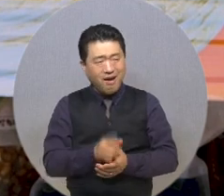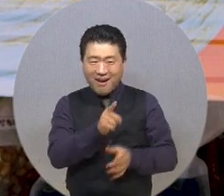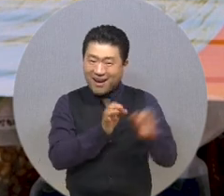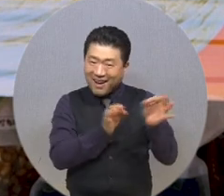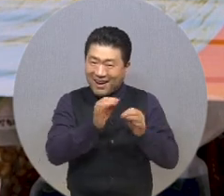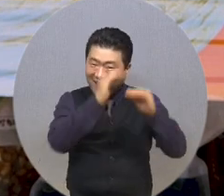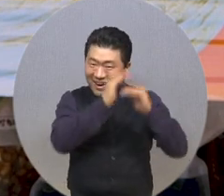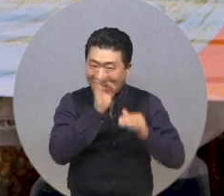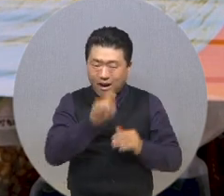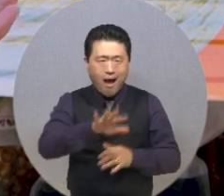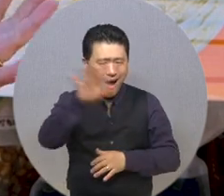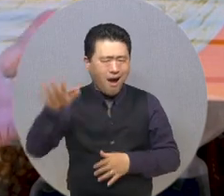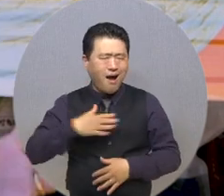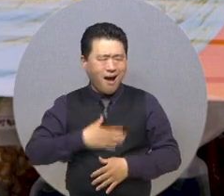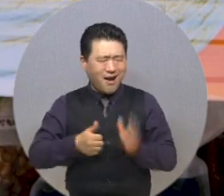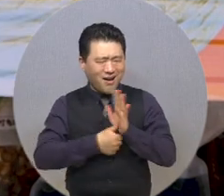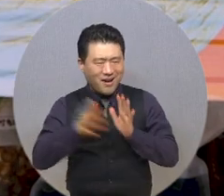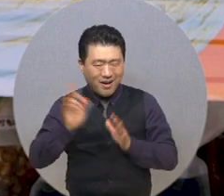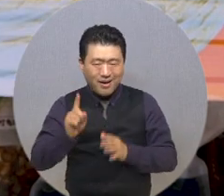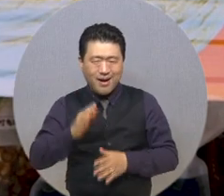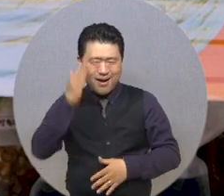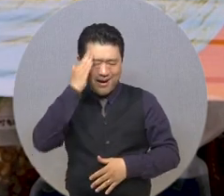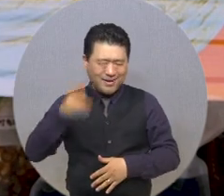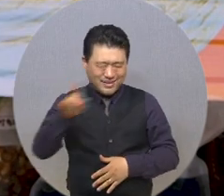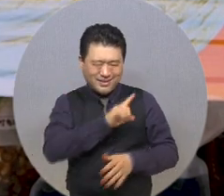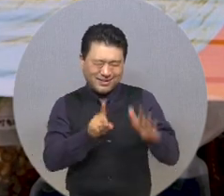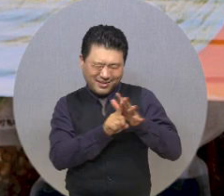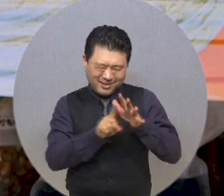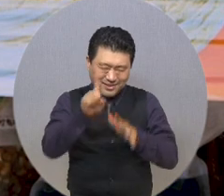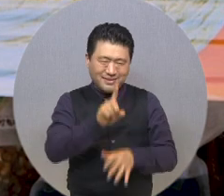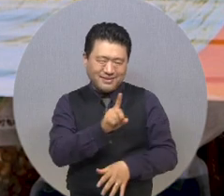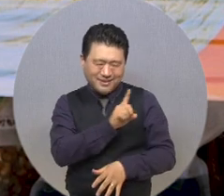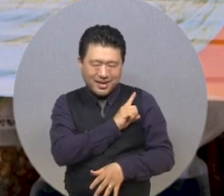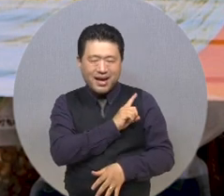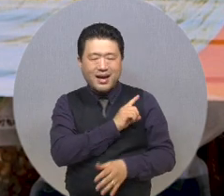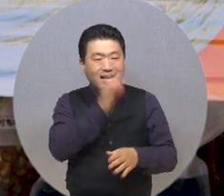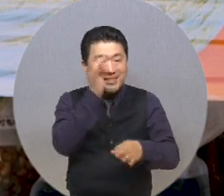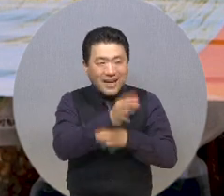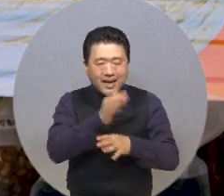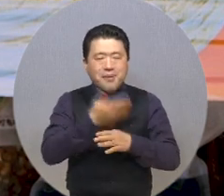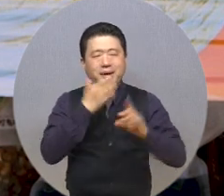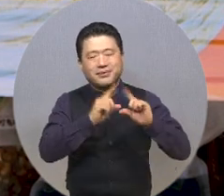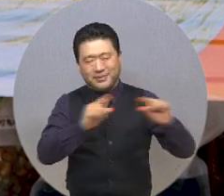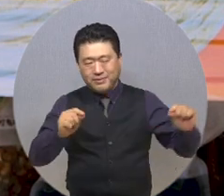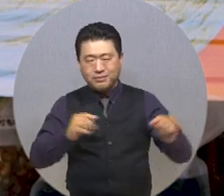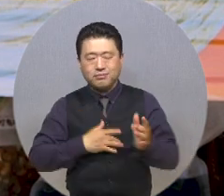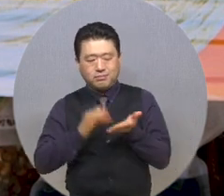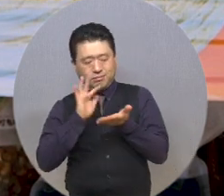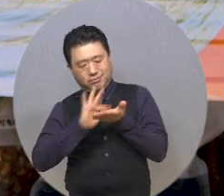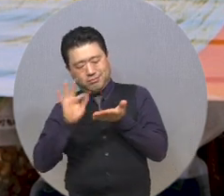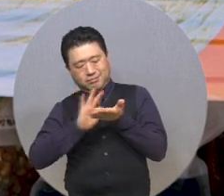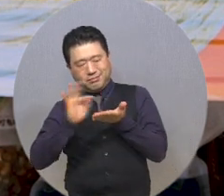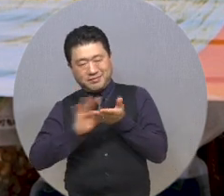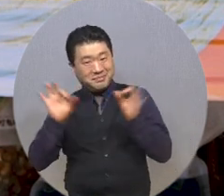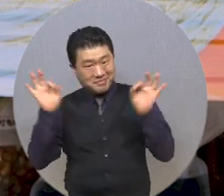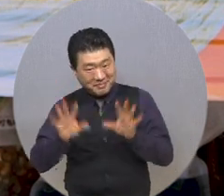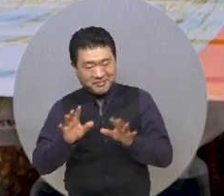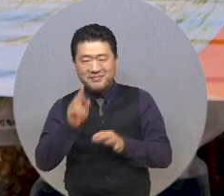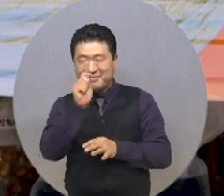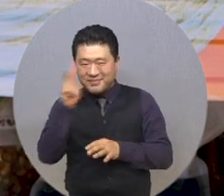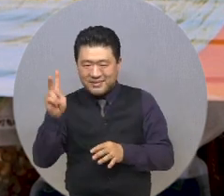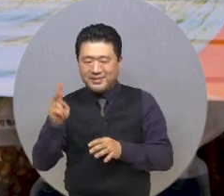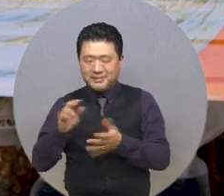하면 여러분들이 아시다시피 우리나라 최고의 먹거리를 손쉽게 집에서 스마트폰으로 또